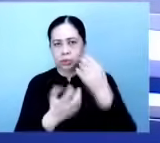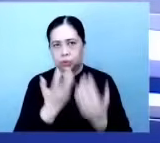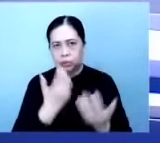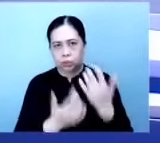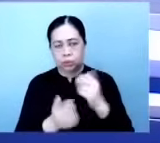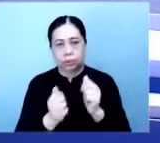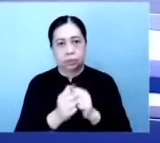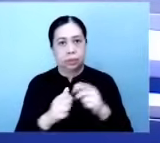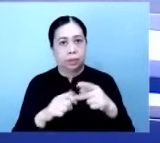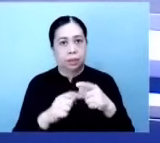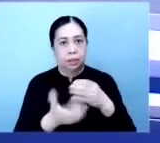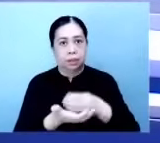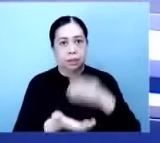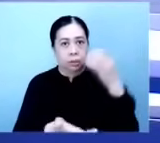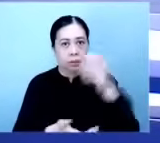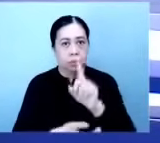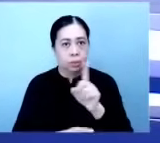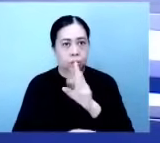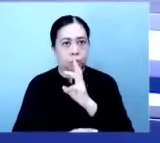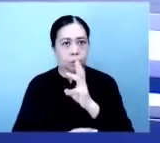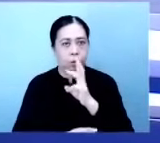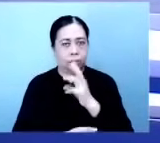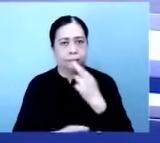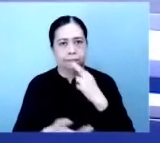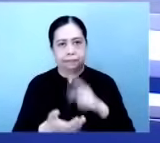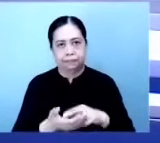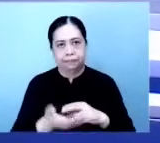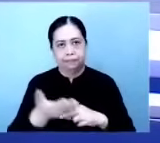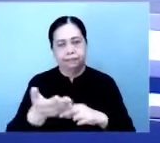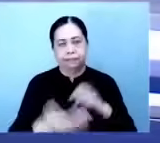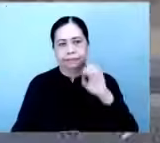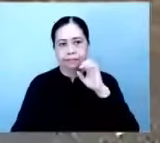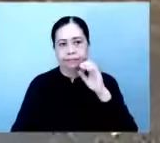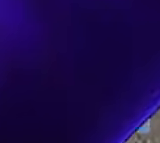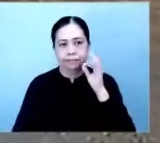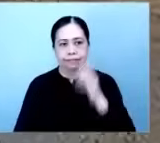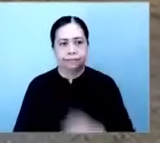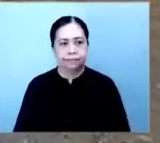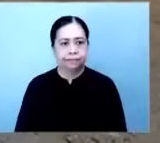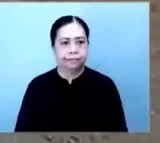plastic na bote ng tubig. Nasa frontline na balitang yan, si Elaine Pulhencio.